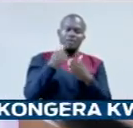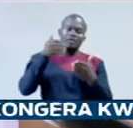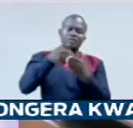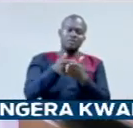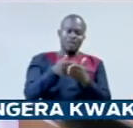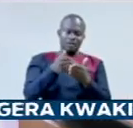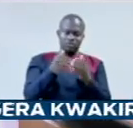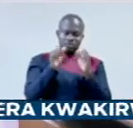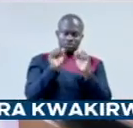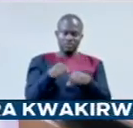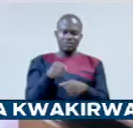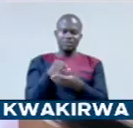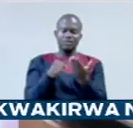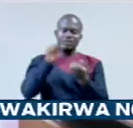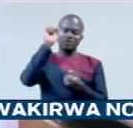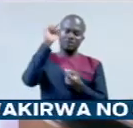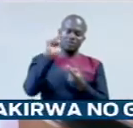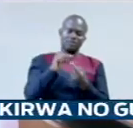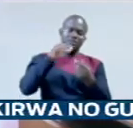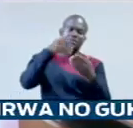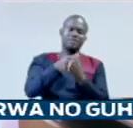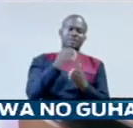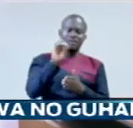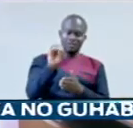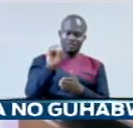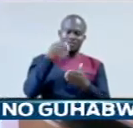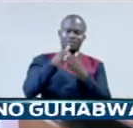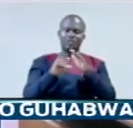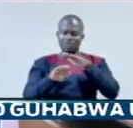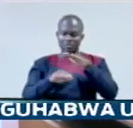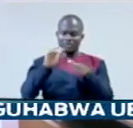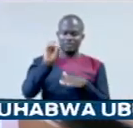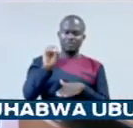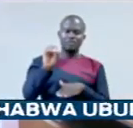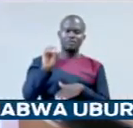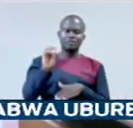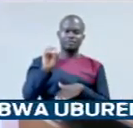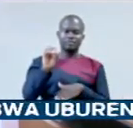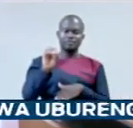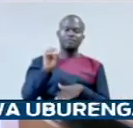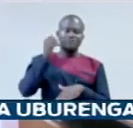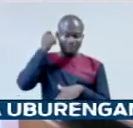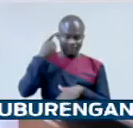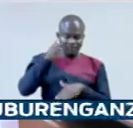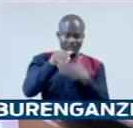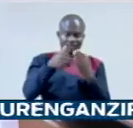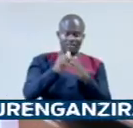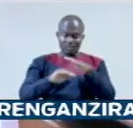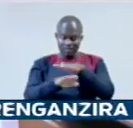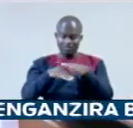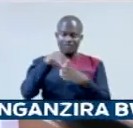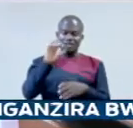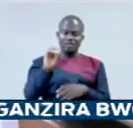igishoro kumanuka ikaba yagera kuri zero ikajya no munsi ya zero icyo gihe rero giye munsi ya